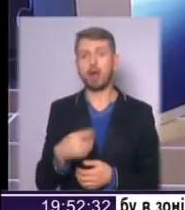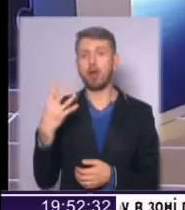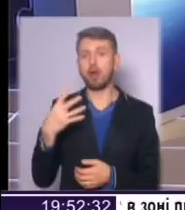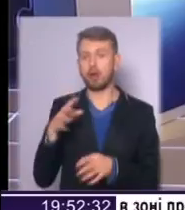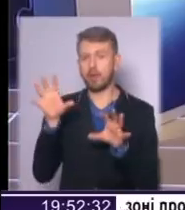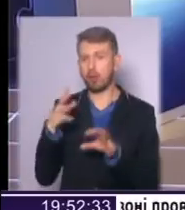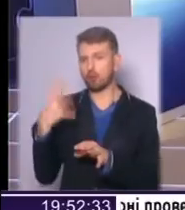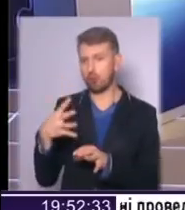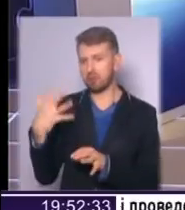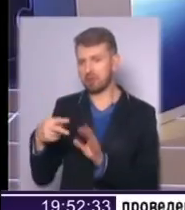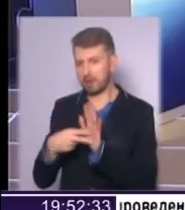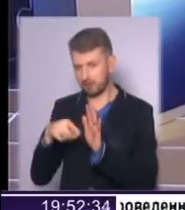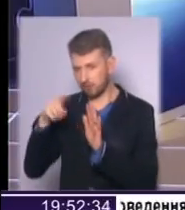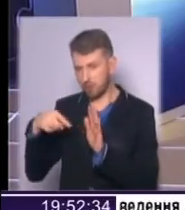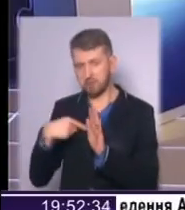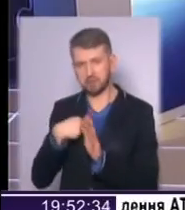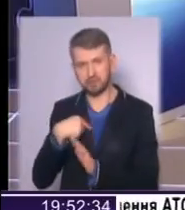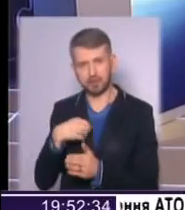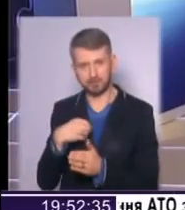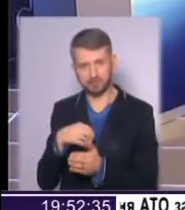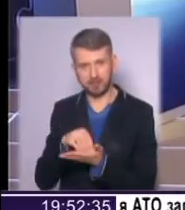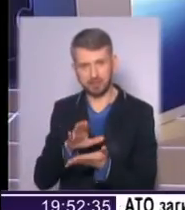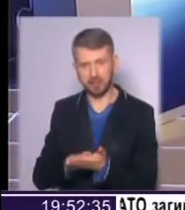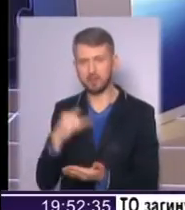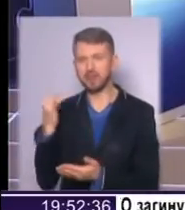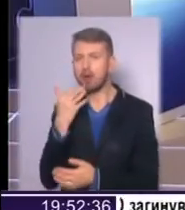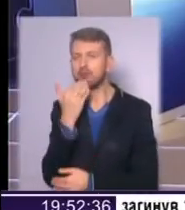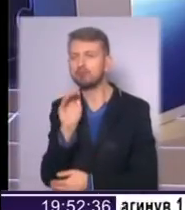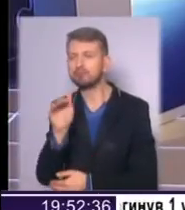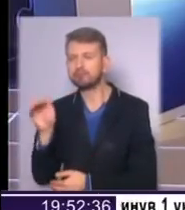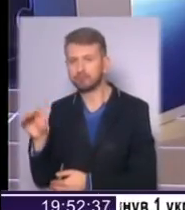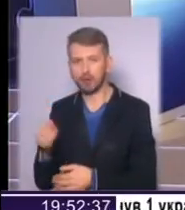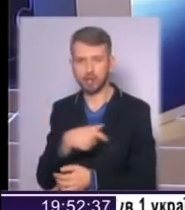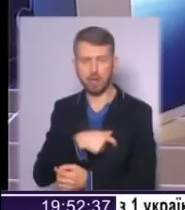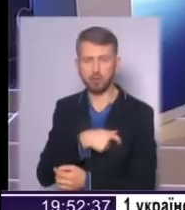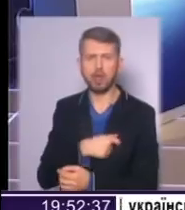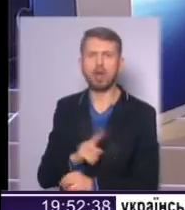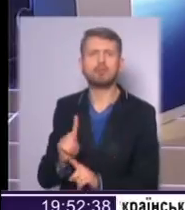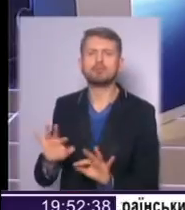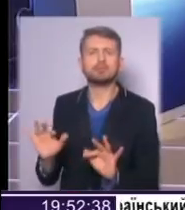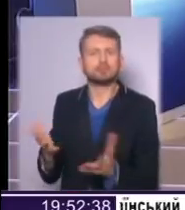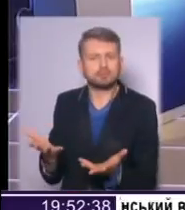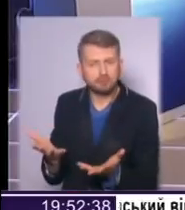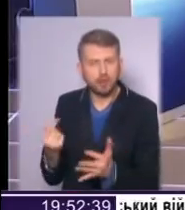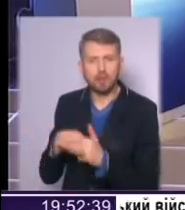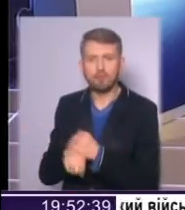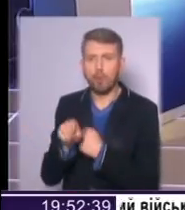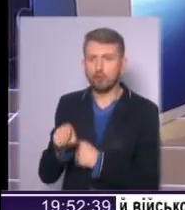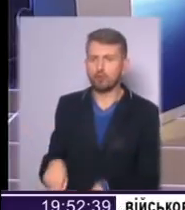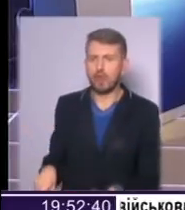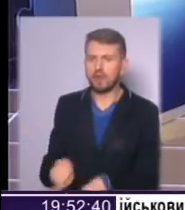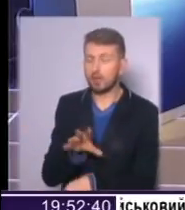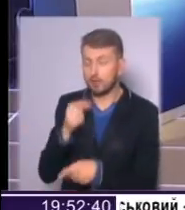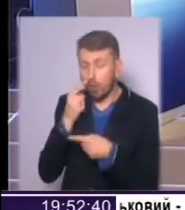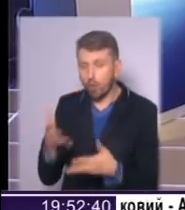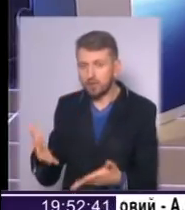записав. Просто цікаво запитувати у ваших деяких колег по парламенту загалом. Да? Що ж таке? Да? Бо тут настільки все очевидно,